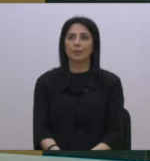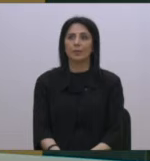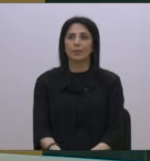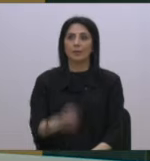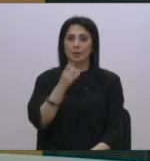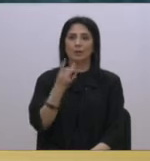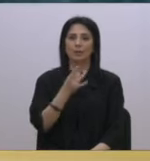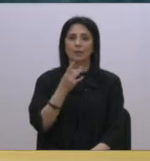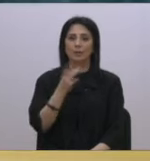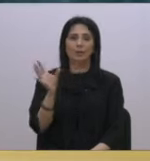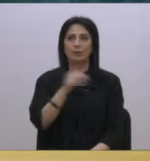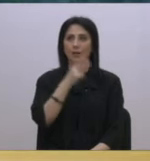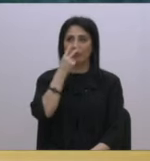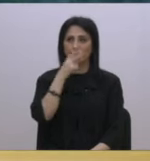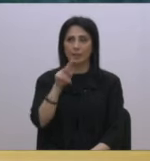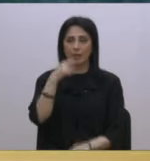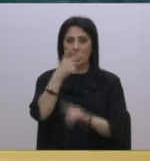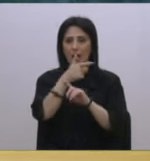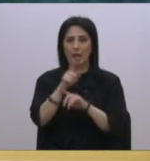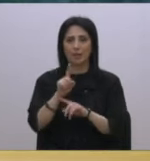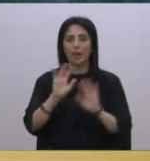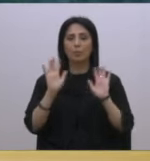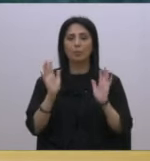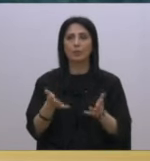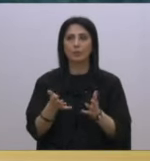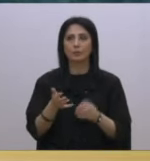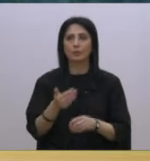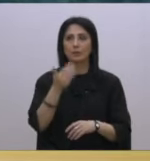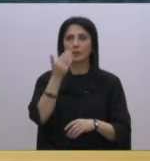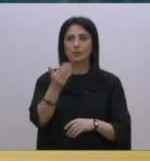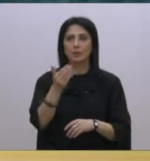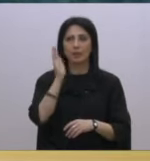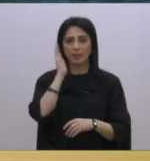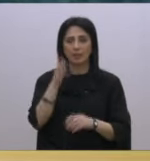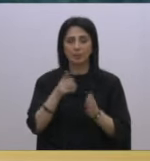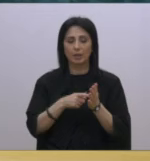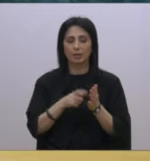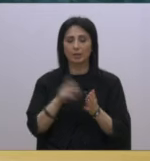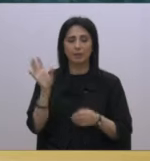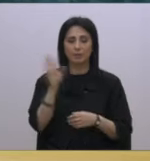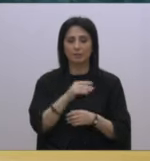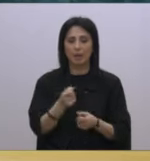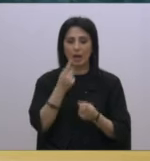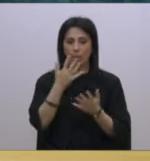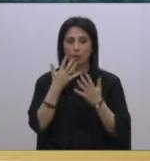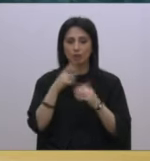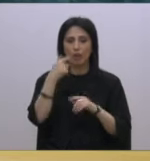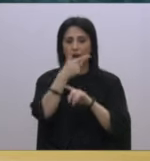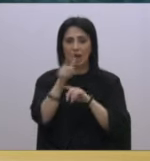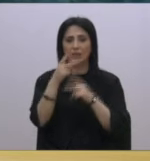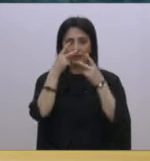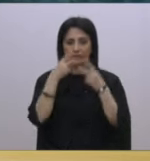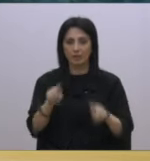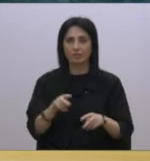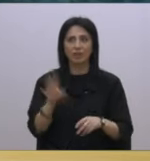კიდევ ერთხელ ყველა ნახეთ კადრები რაც მოხდა თქვენ იქნება გამოძიება ყველაფერი გამოჩდება მაგრამ კადრებიც ნახეთ